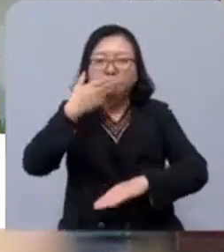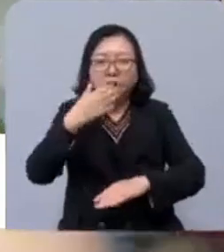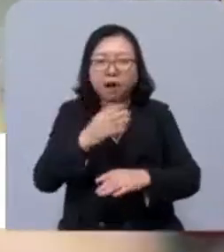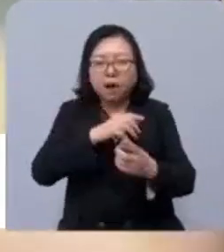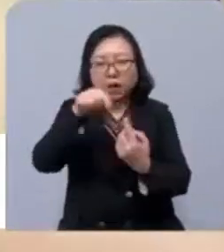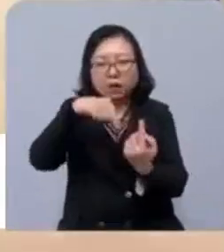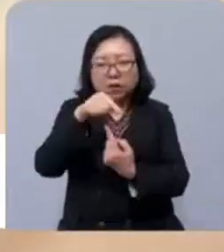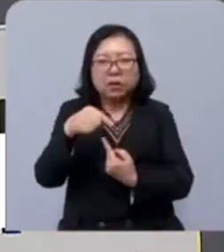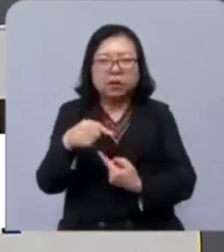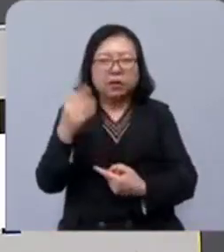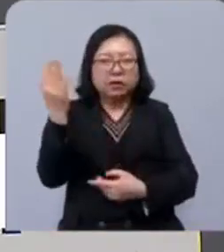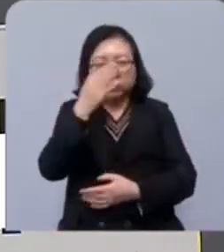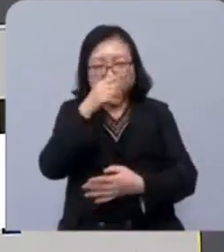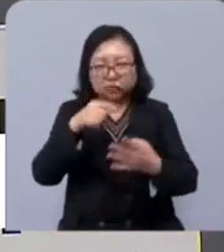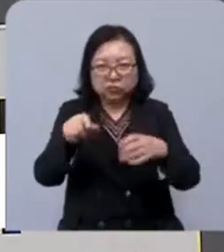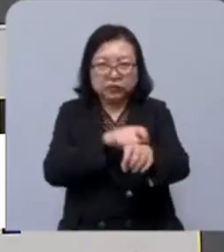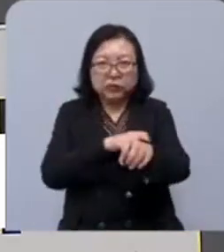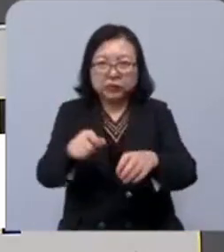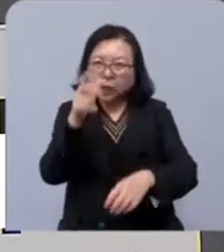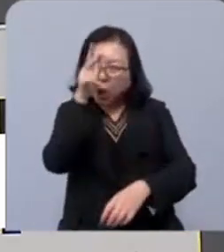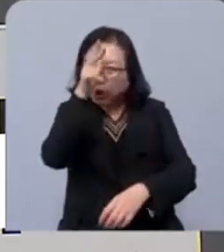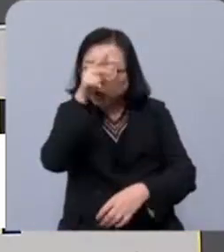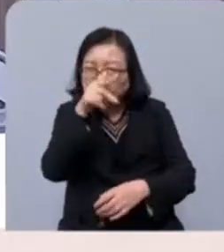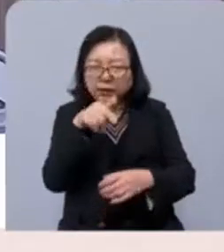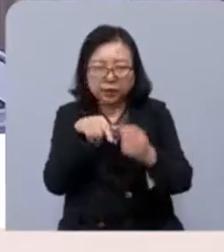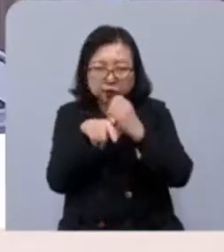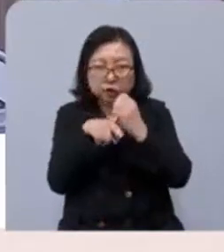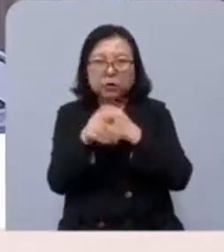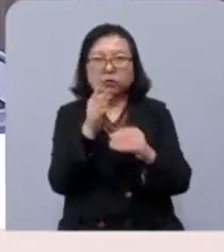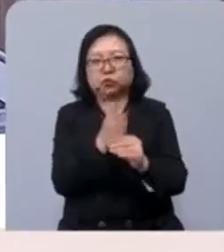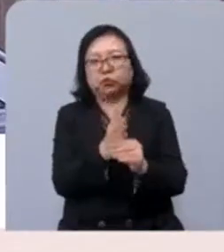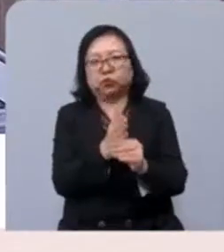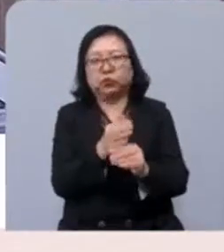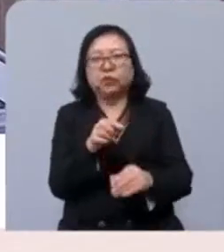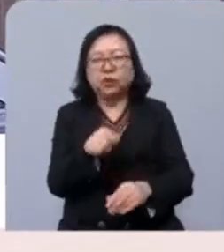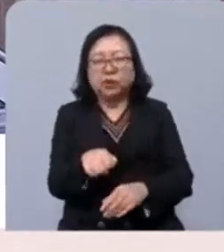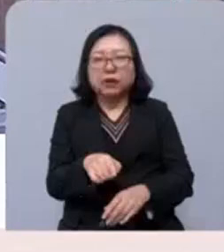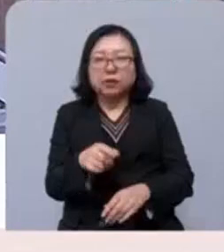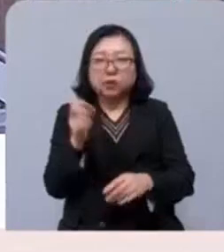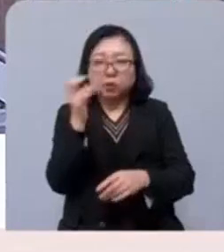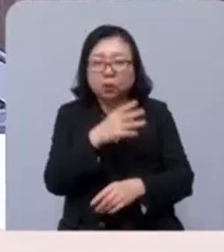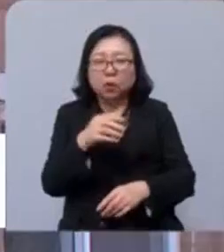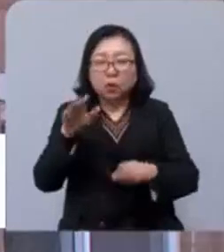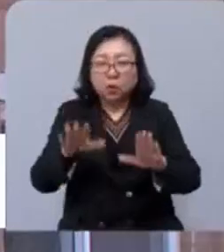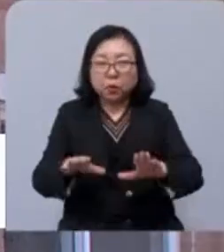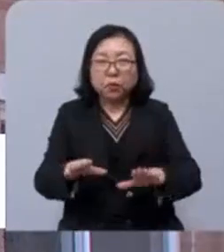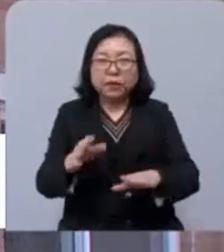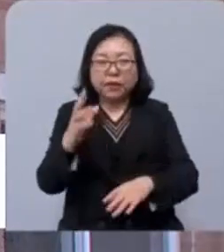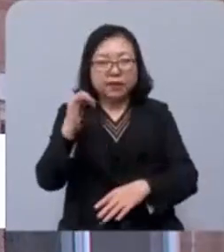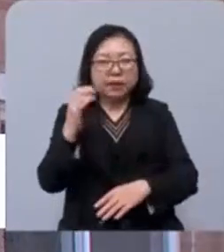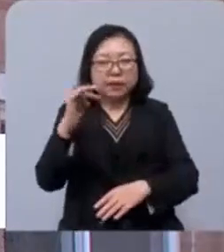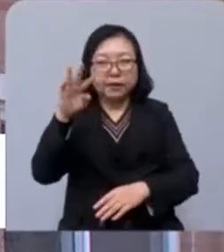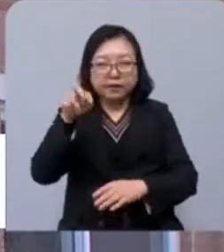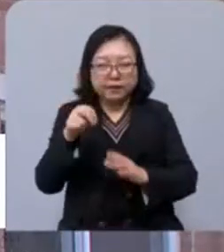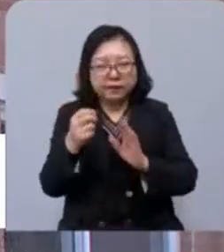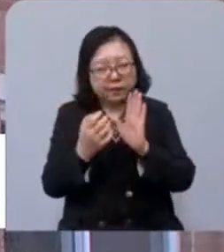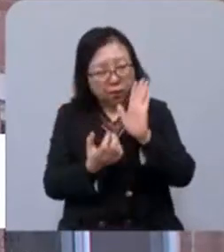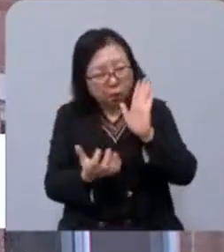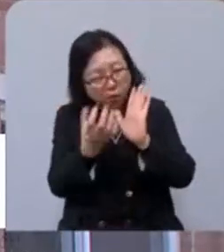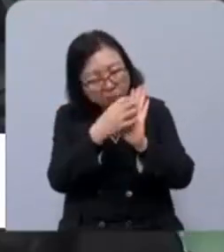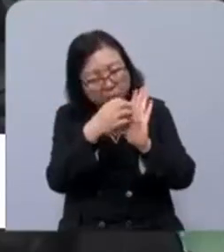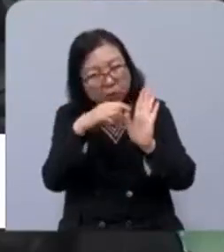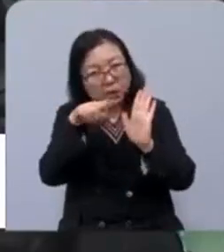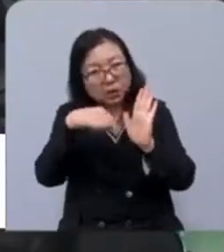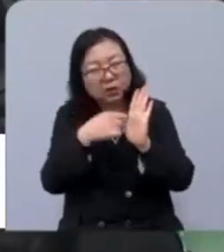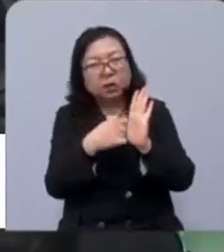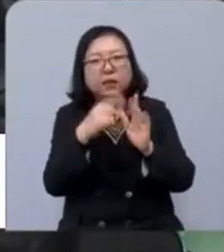경찰이 관련법 위반 여부를 수사하고 있습니다 특사경은 청남대 관리 사업소의 SNS 글로 드러난 이번